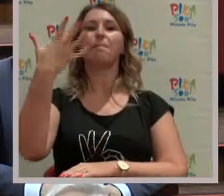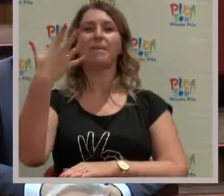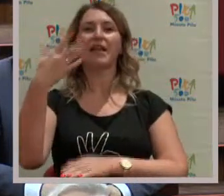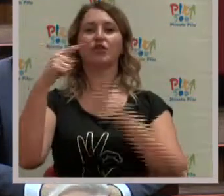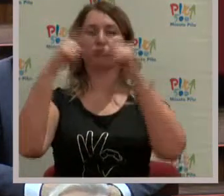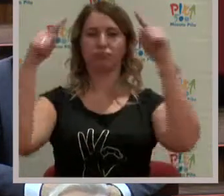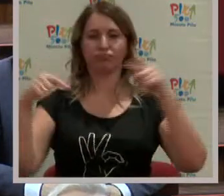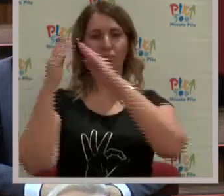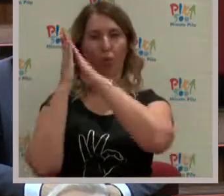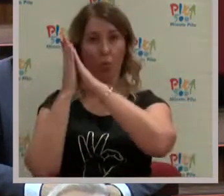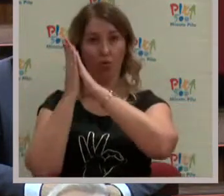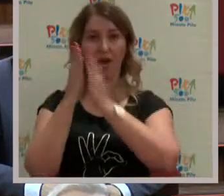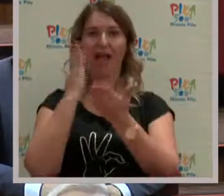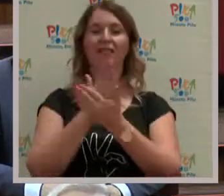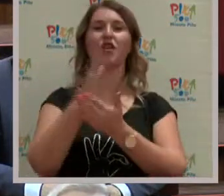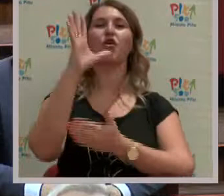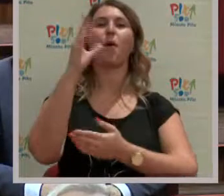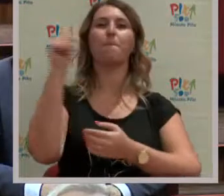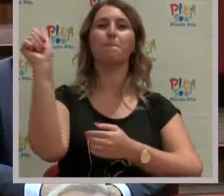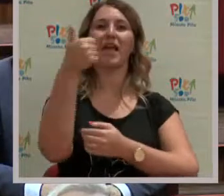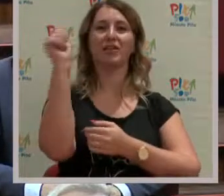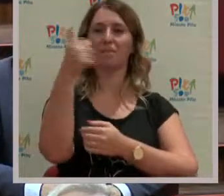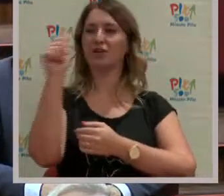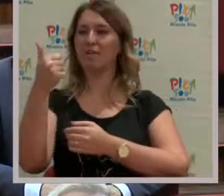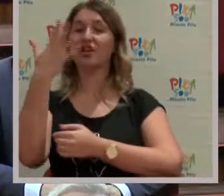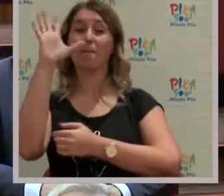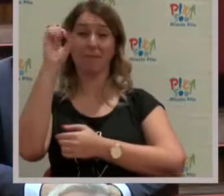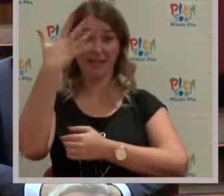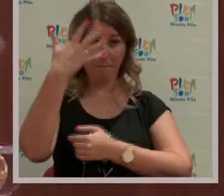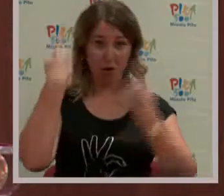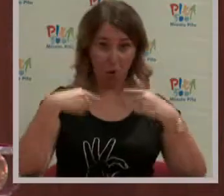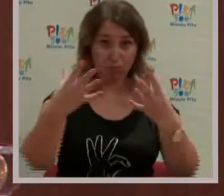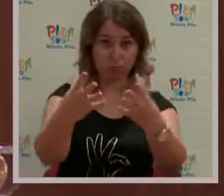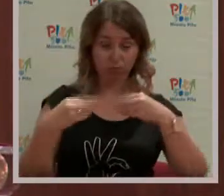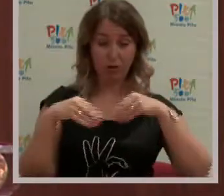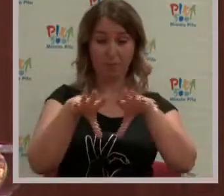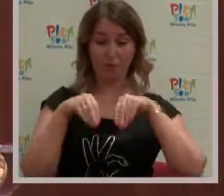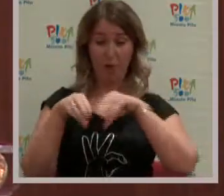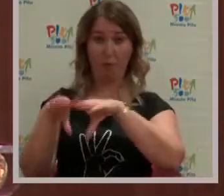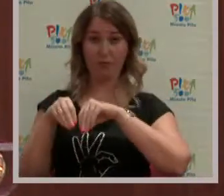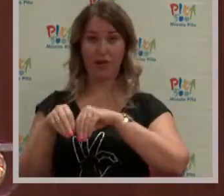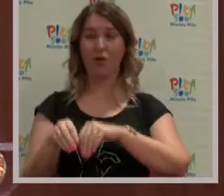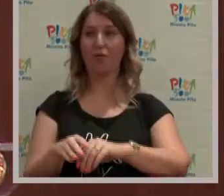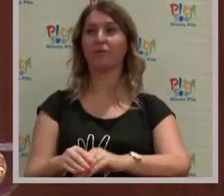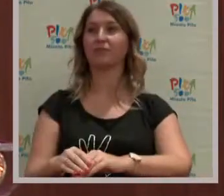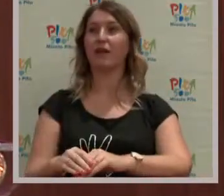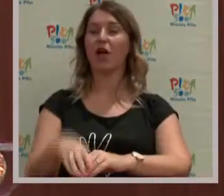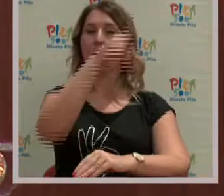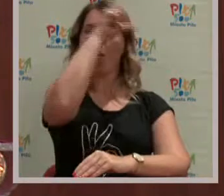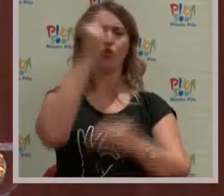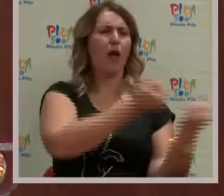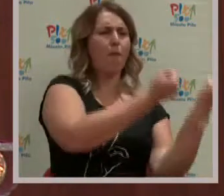osób, które pojawiły się z workami, worami, po prostu niektóre były olbrzymie